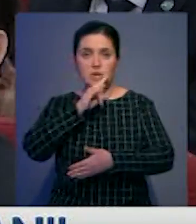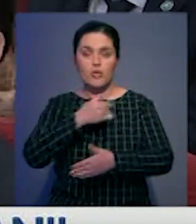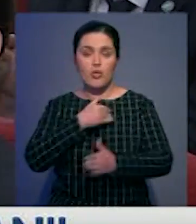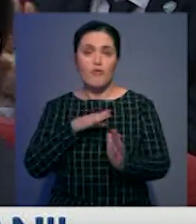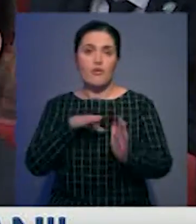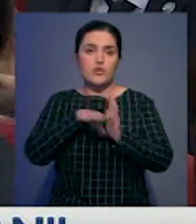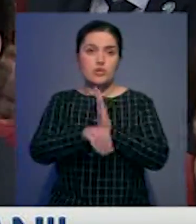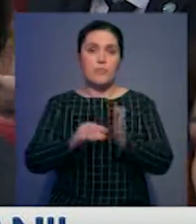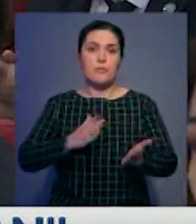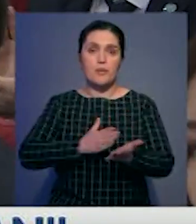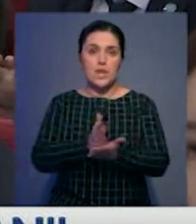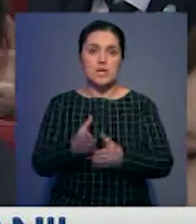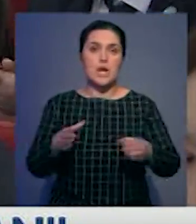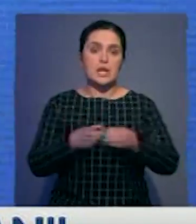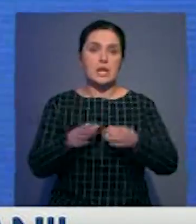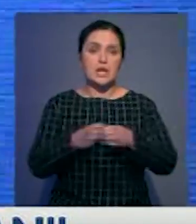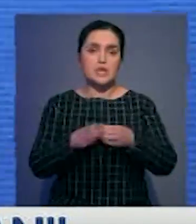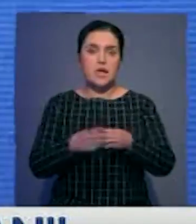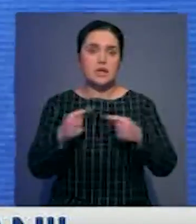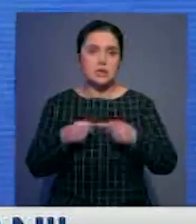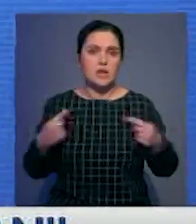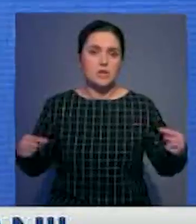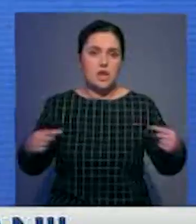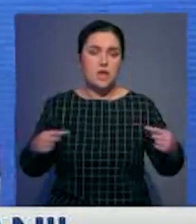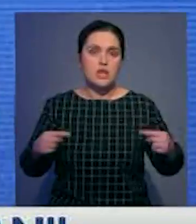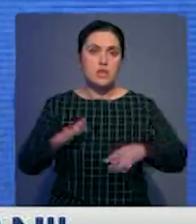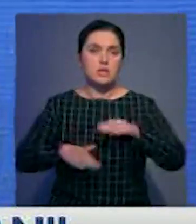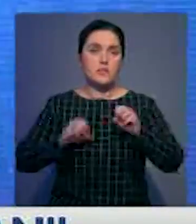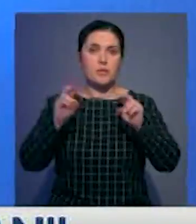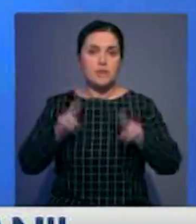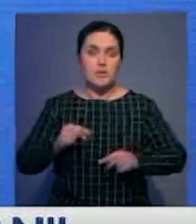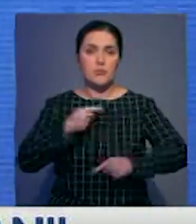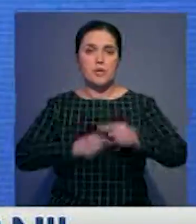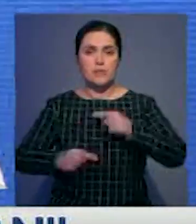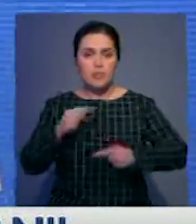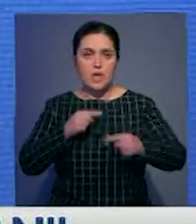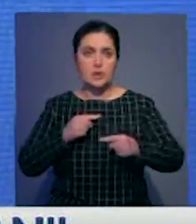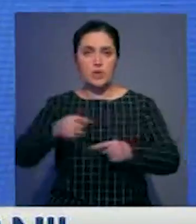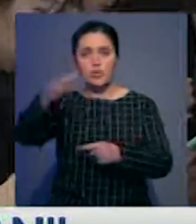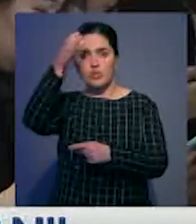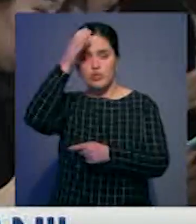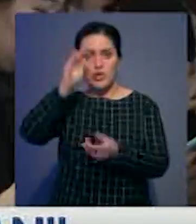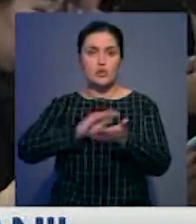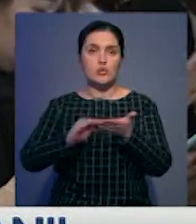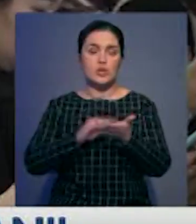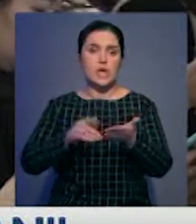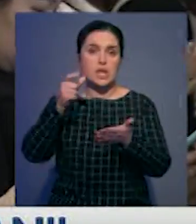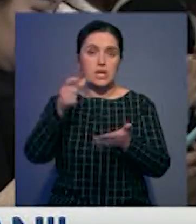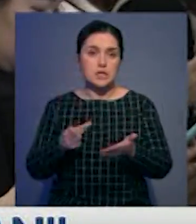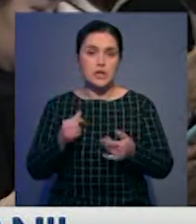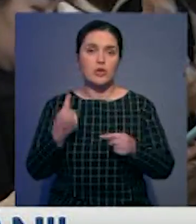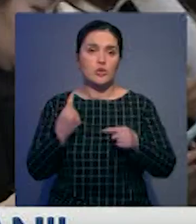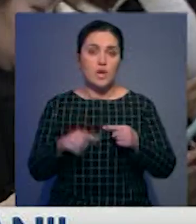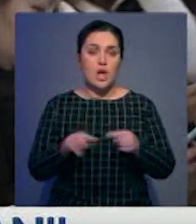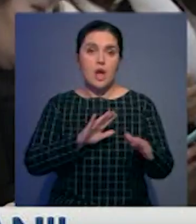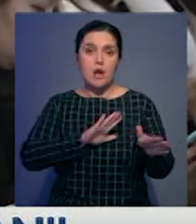пожелали вступить в ряды политорганизации. Это люди самых разных профессий, предприниматели, инноваторы, стартаперы, ученые, журналисты, деятели